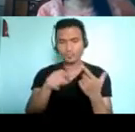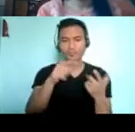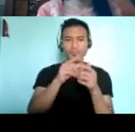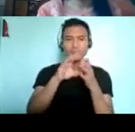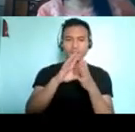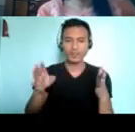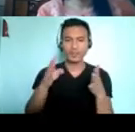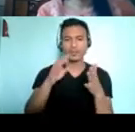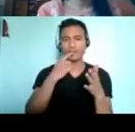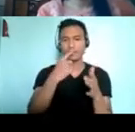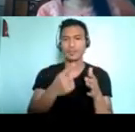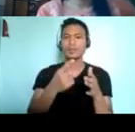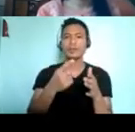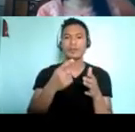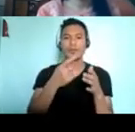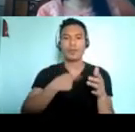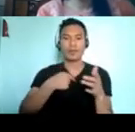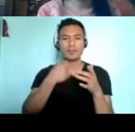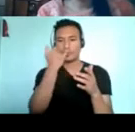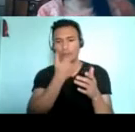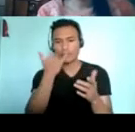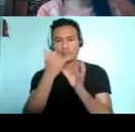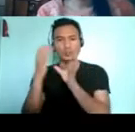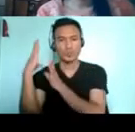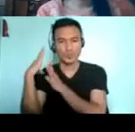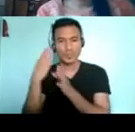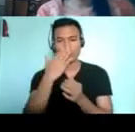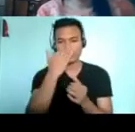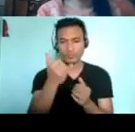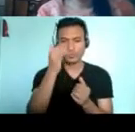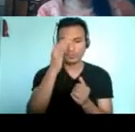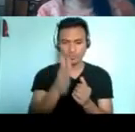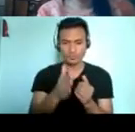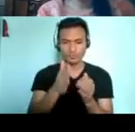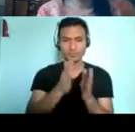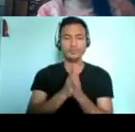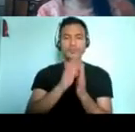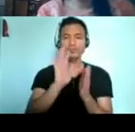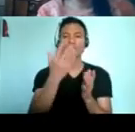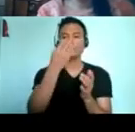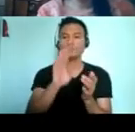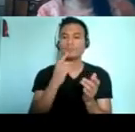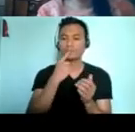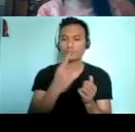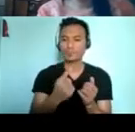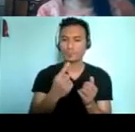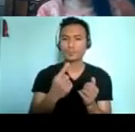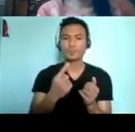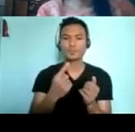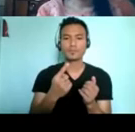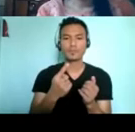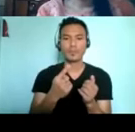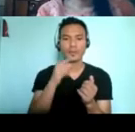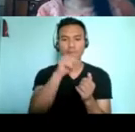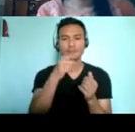मान्यताले निर्देशित गरेको हाम्रो लैङ्गिक भूमिकाकै कारणले गर्दाखेरि चाहिँ के हुन आउँछ त भन्दाखेरि, अनि